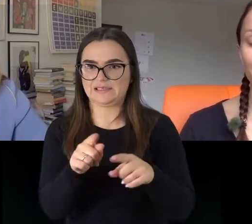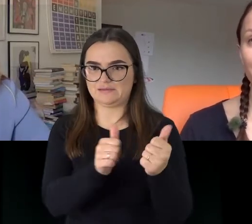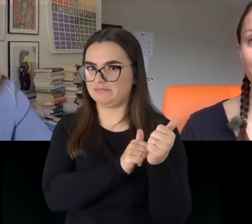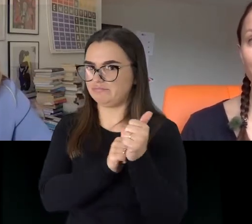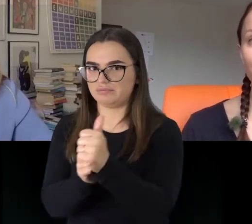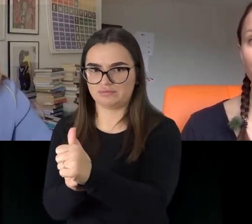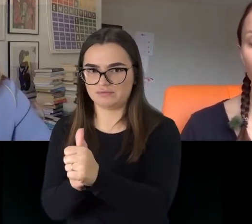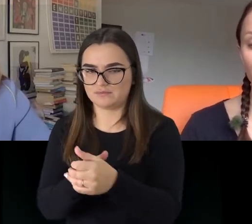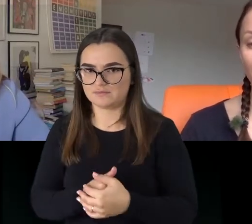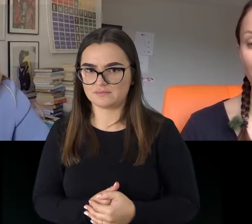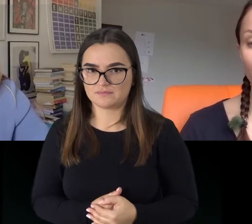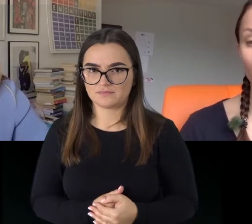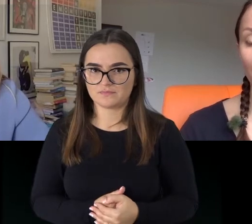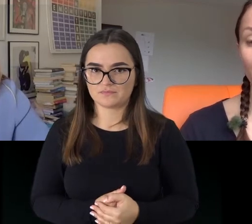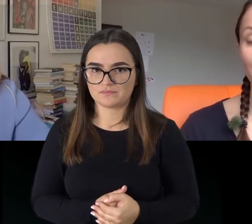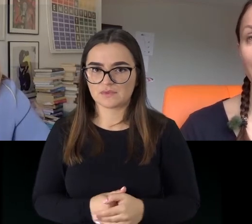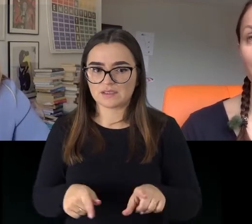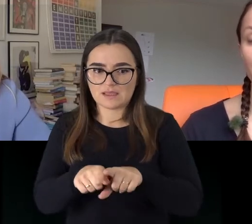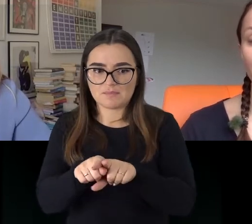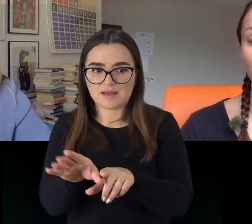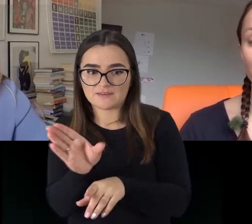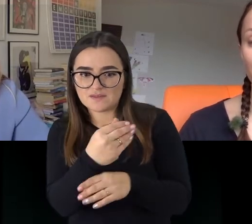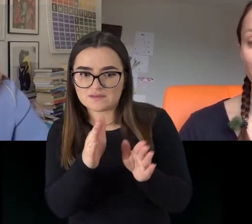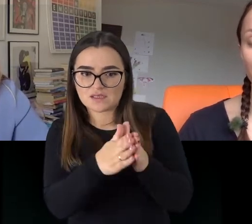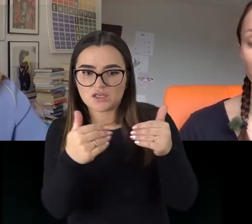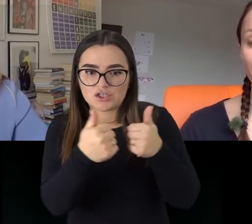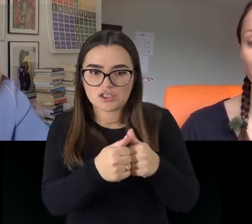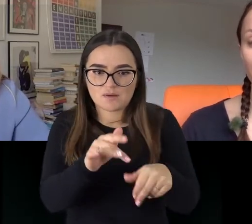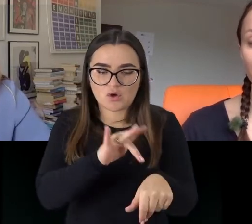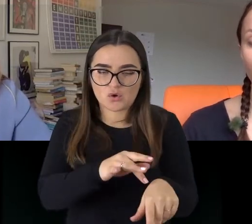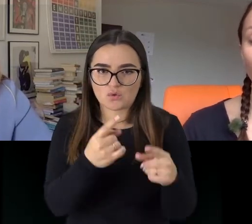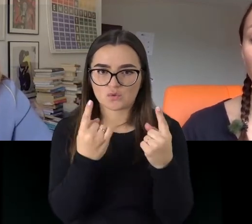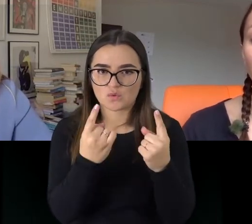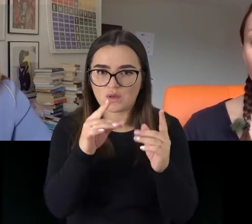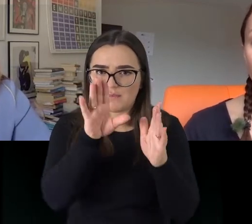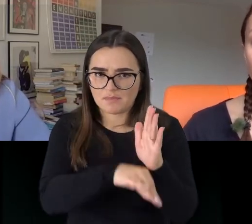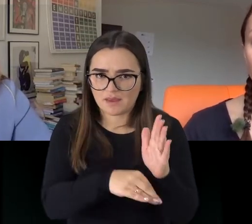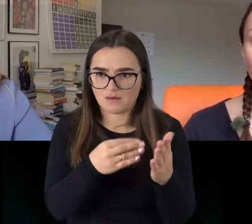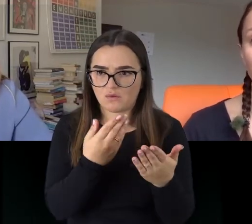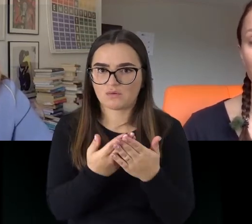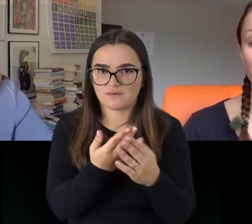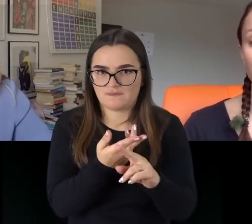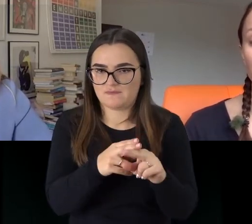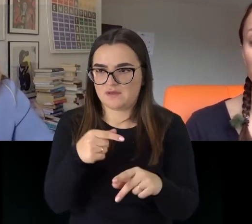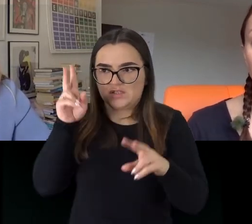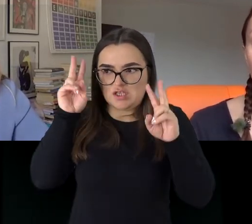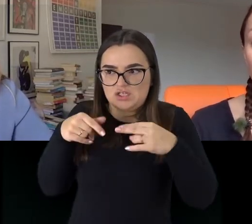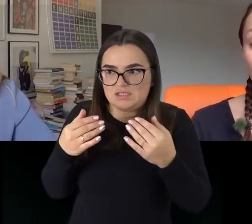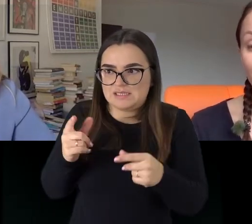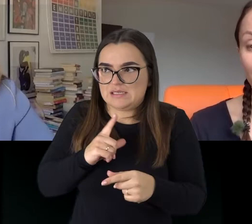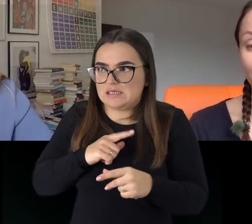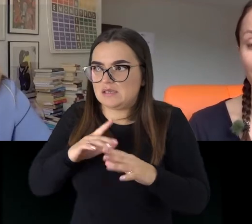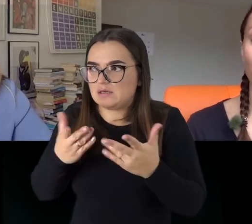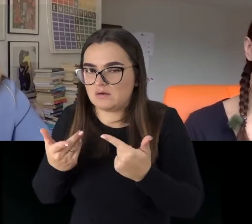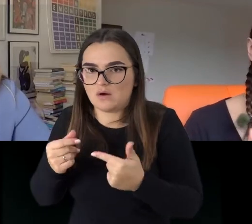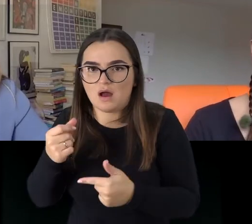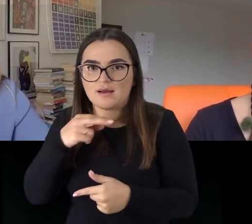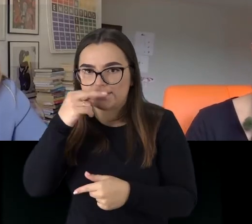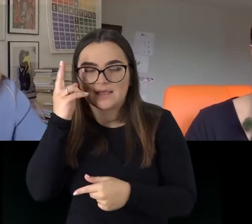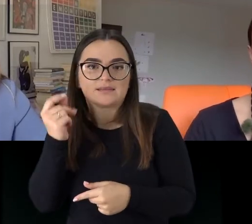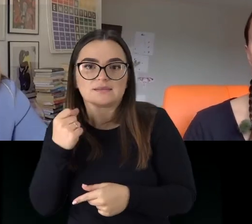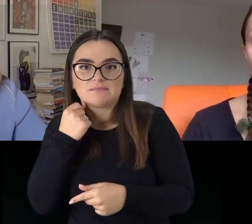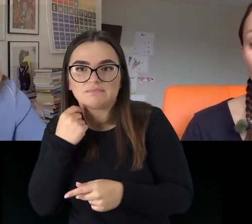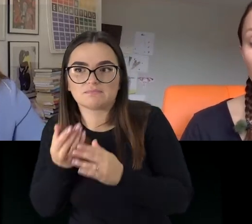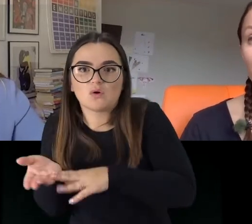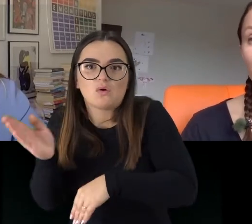narių didelį nesaugumo jausmą, nes tu niekad nežinai, ko laukti. Bet ar tėtis grįžt iš gėrės ar ne. Ar